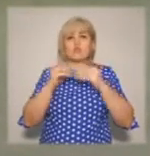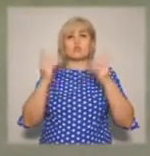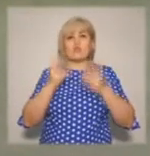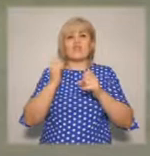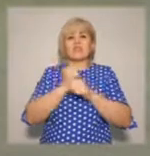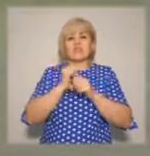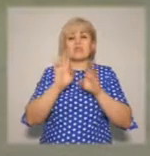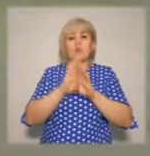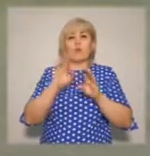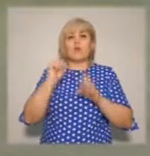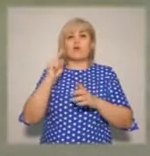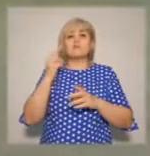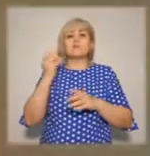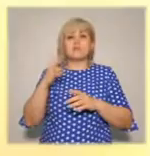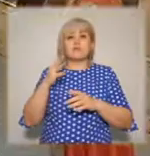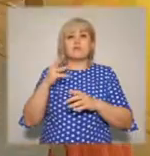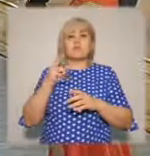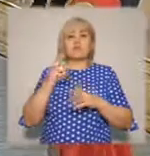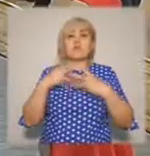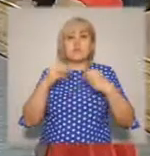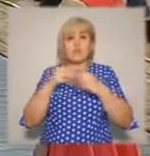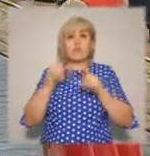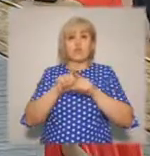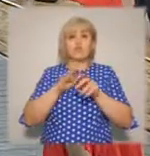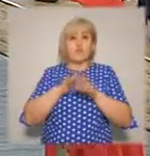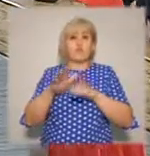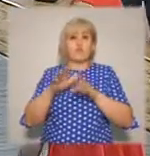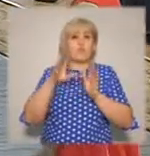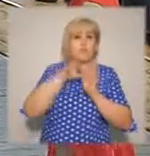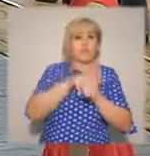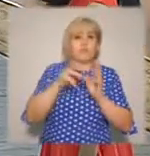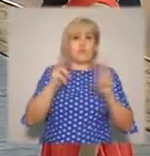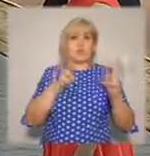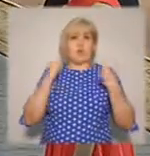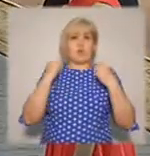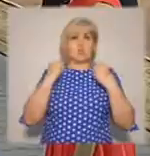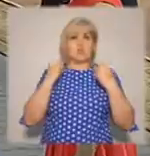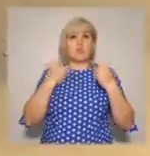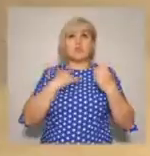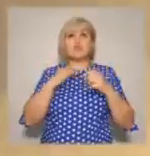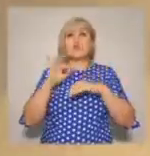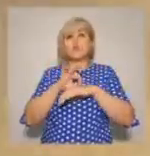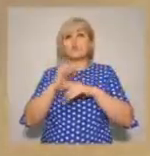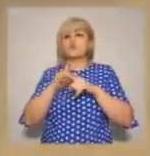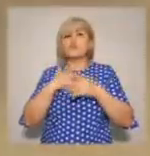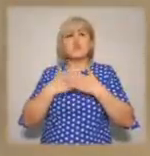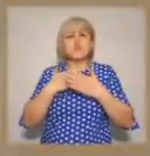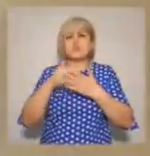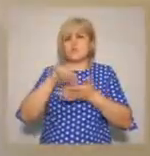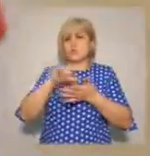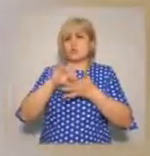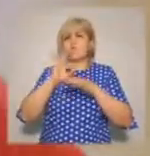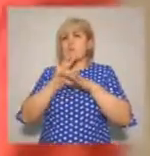полностью погружена в танцевальный спорт. У меня и муж очень активно участвует в проведении турниров, там взаимосвязь с